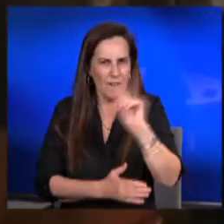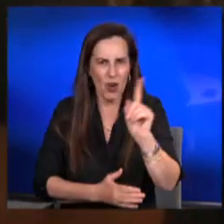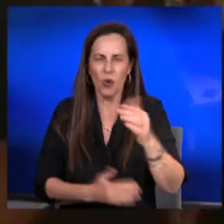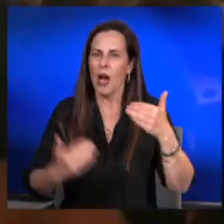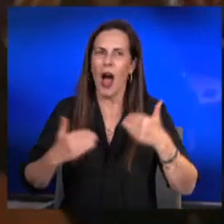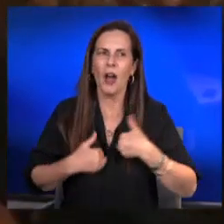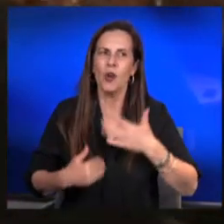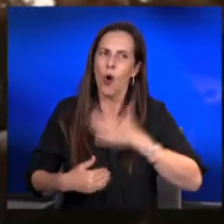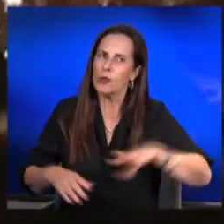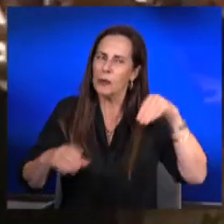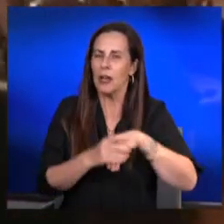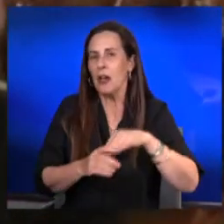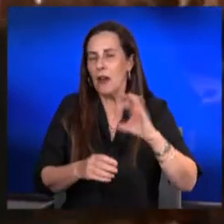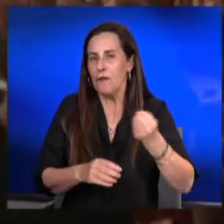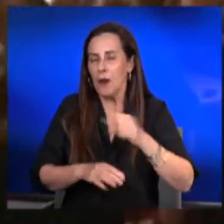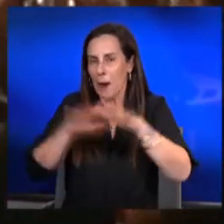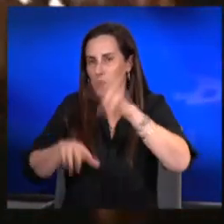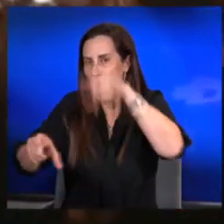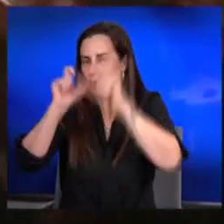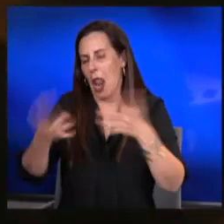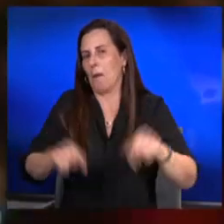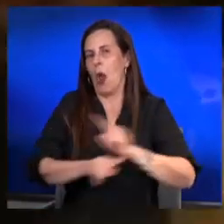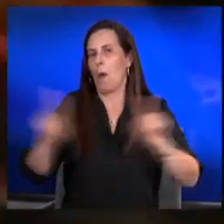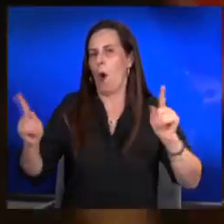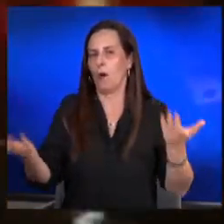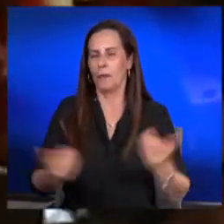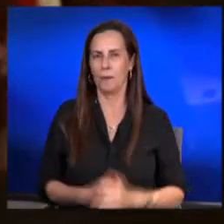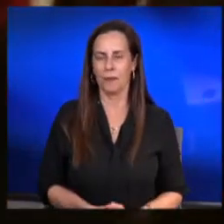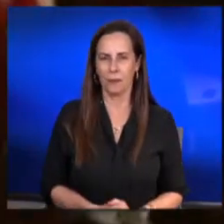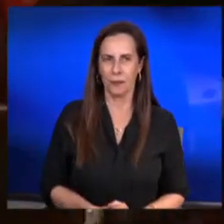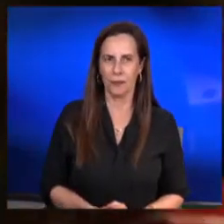חלק מזה, ואם בים יש אנשים, אז למה שפה לא אוהב?